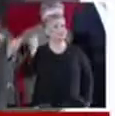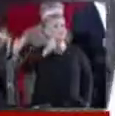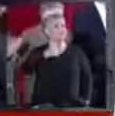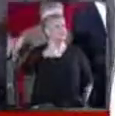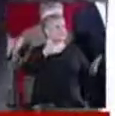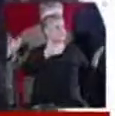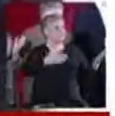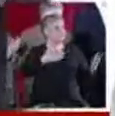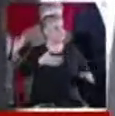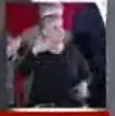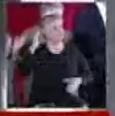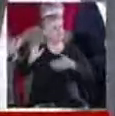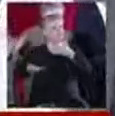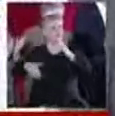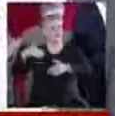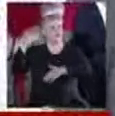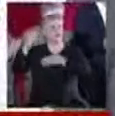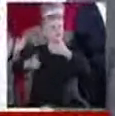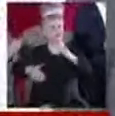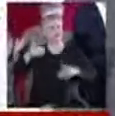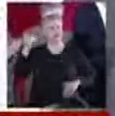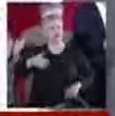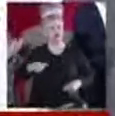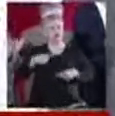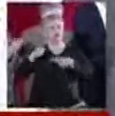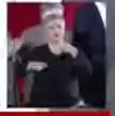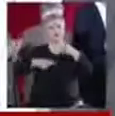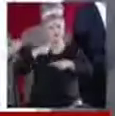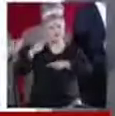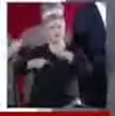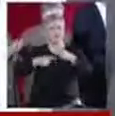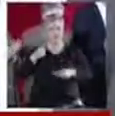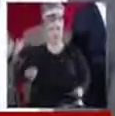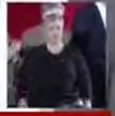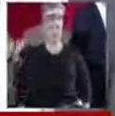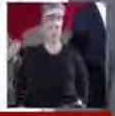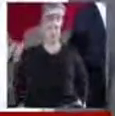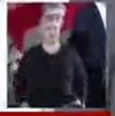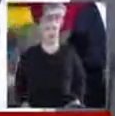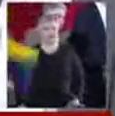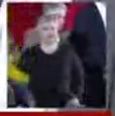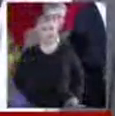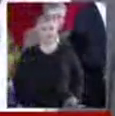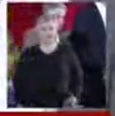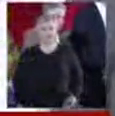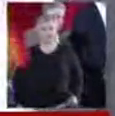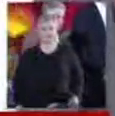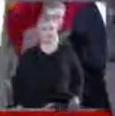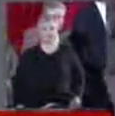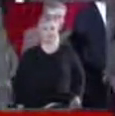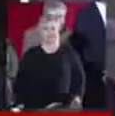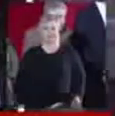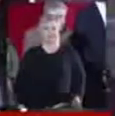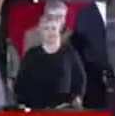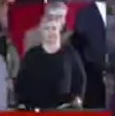παρέδωσε ένα σπουδαίο έργο για τις αναγκαίες προοδευτικές τομές στο σύνταγμα της χώρας ευχαριστούμε μιχάλη που είσα